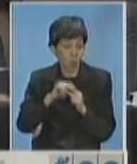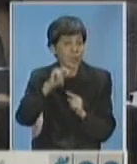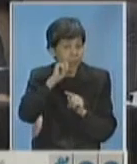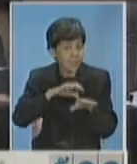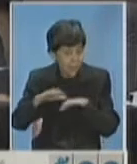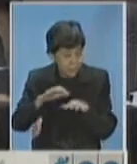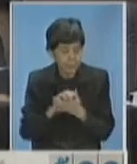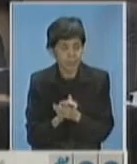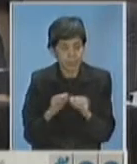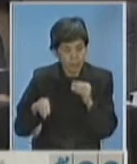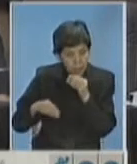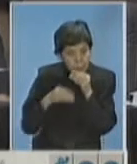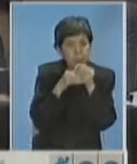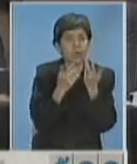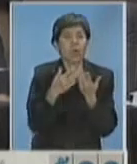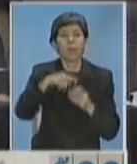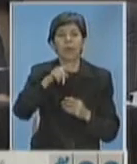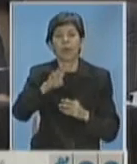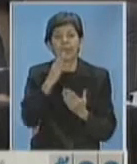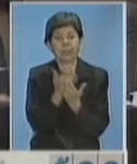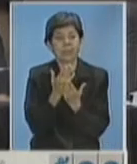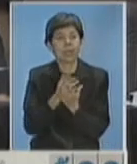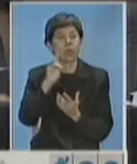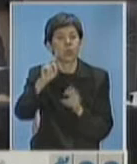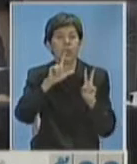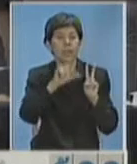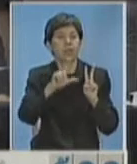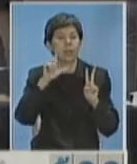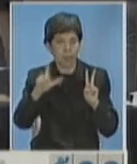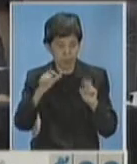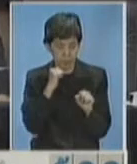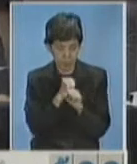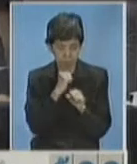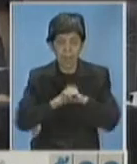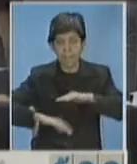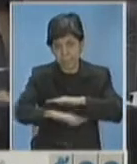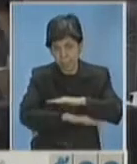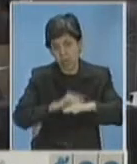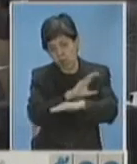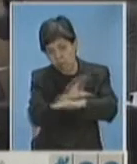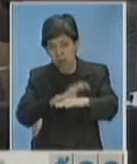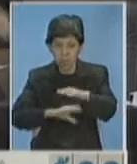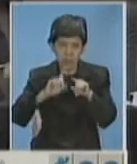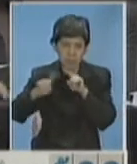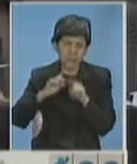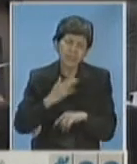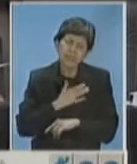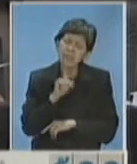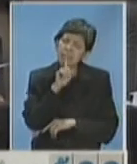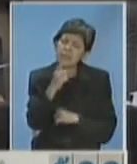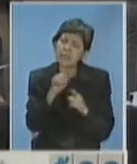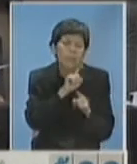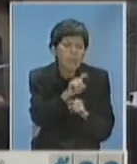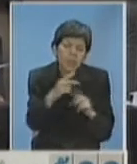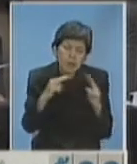กำลังจะเข้าสู่สภาร่างพระราชบัญญัติเงินกู้2ล้านล้านเพื่อทำโครงสร้างพื้นฐานดิฉันถามทุกหน่วยงานที่มาชี้แจง